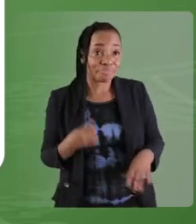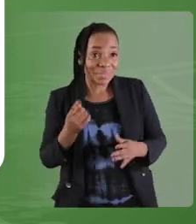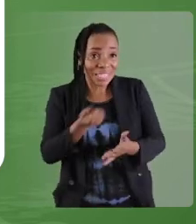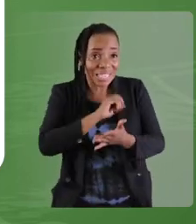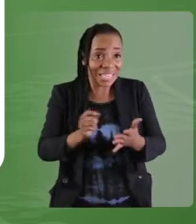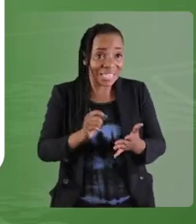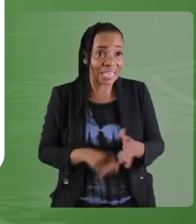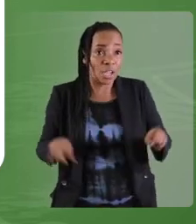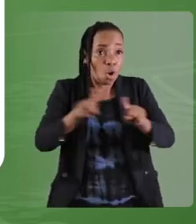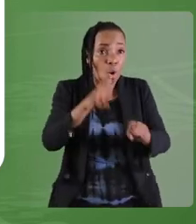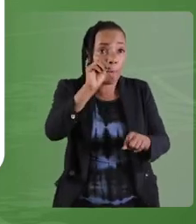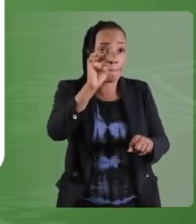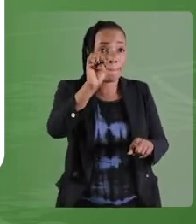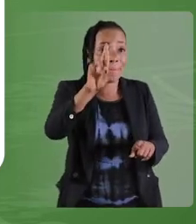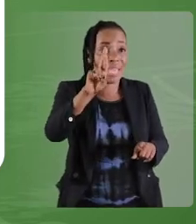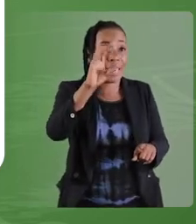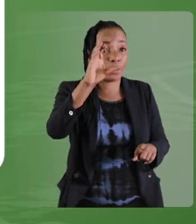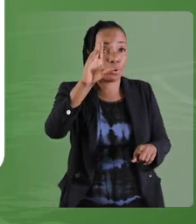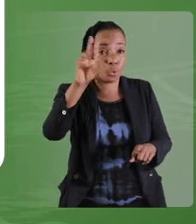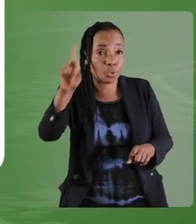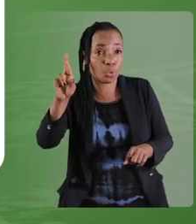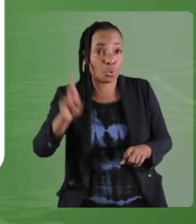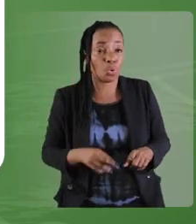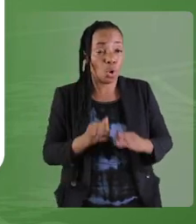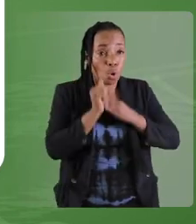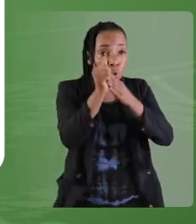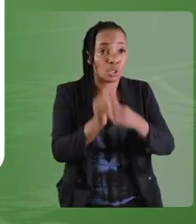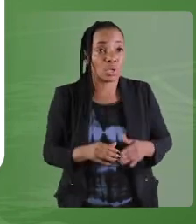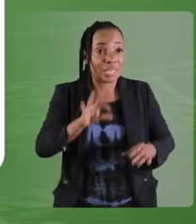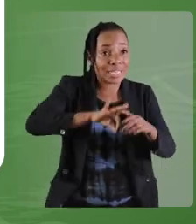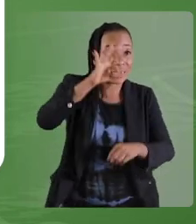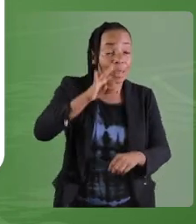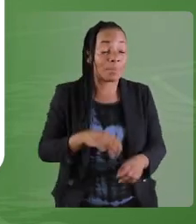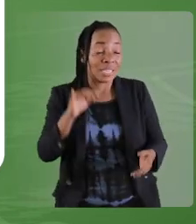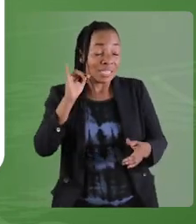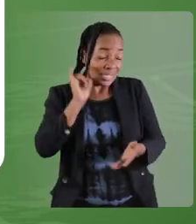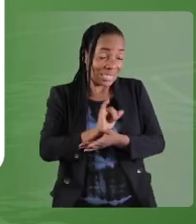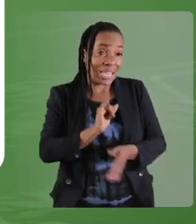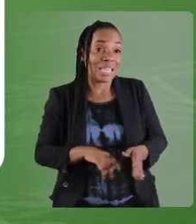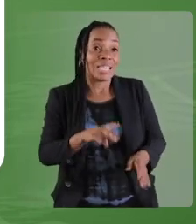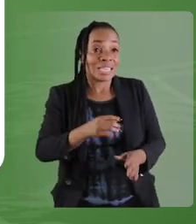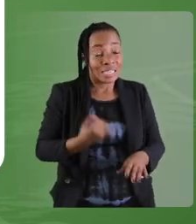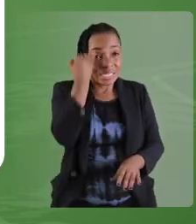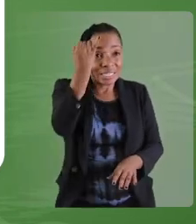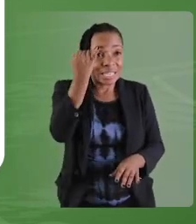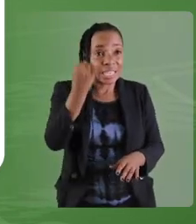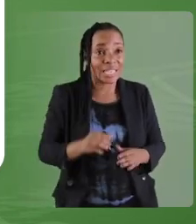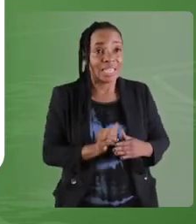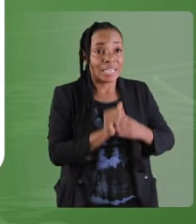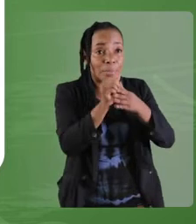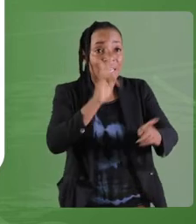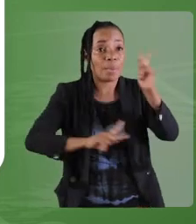âmes, l'idée est en vérité ce qui mène les peuples et le monde. Et c'est